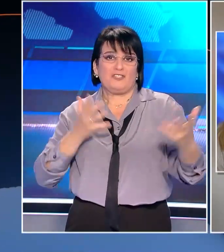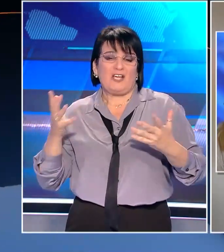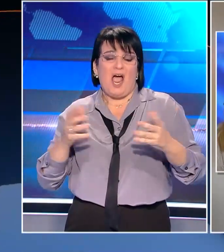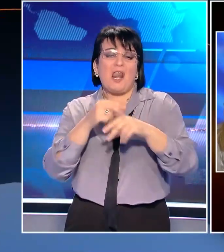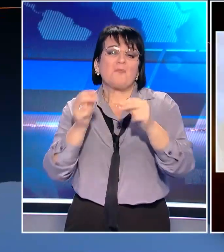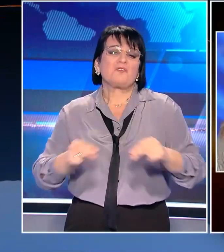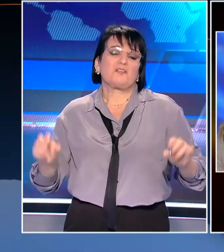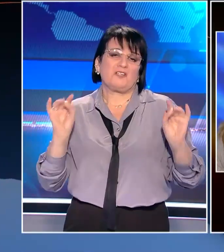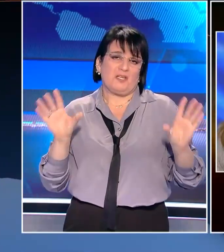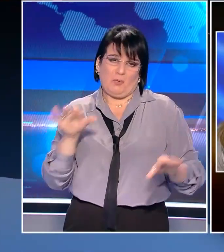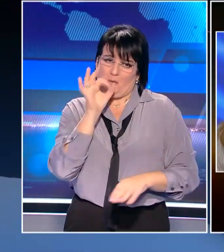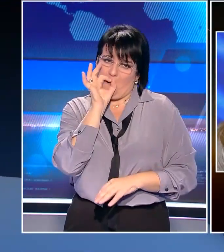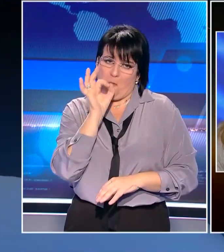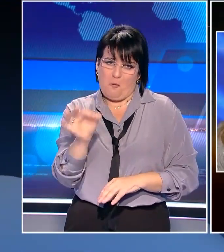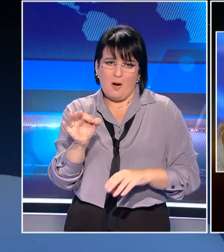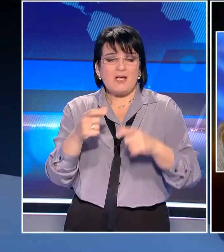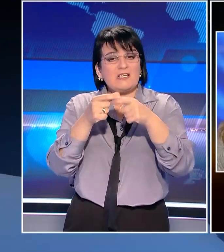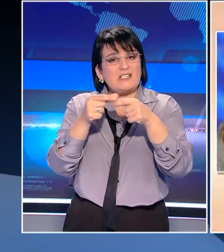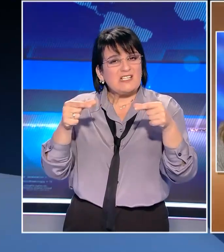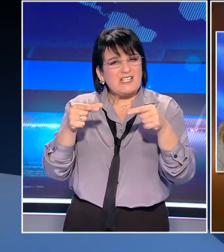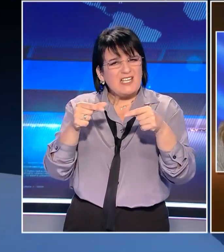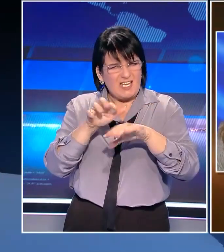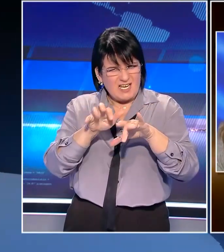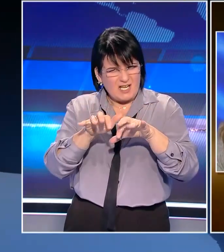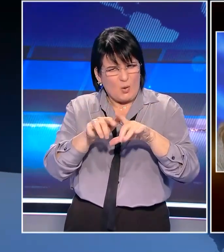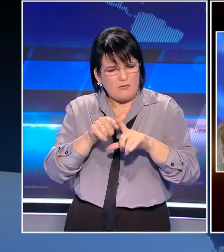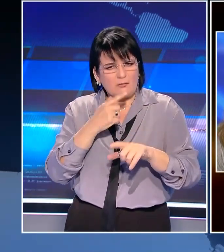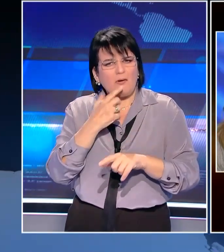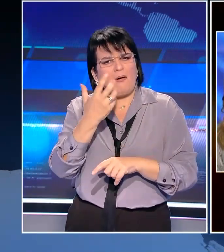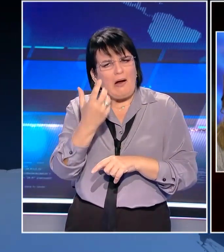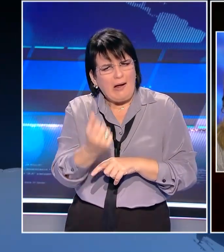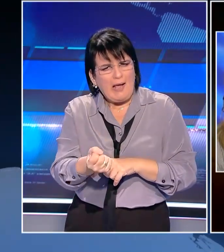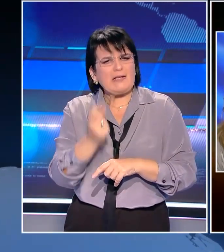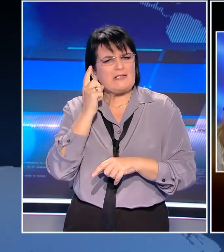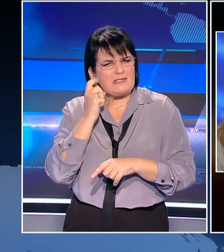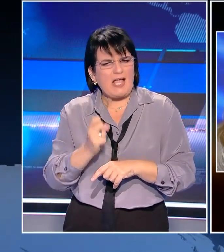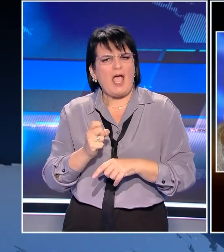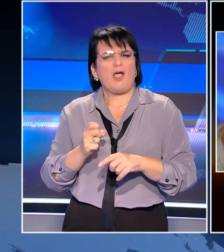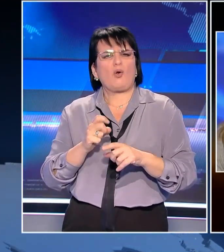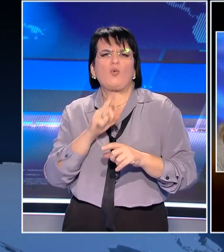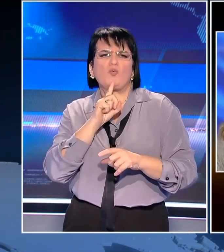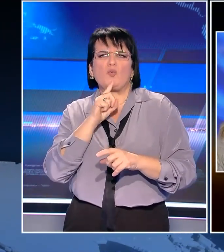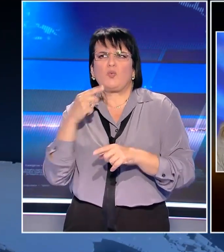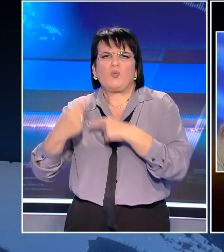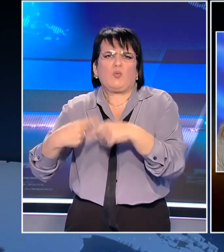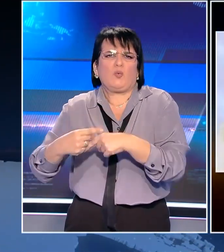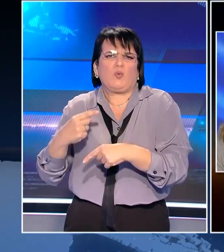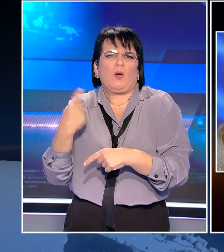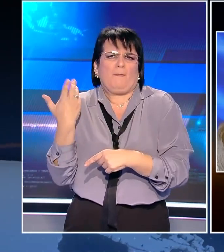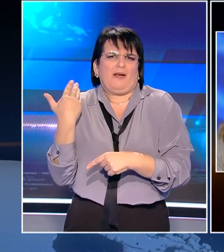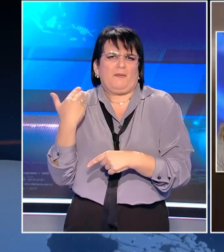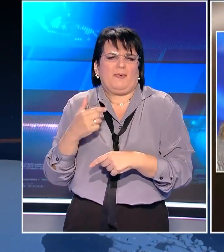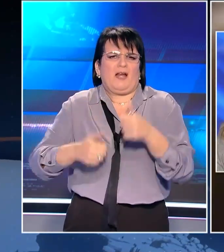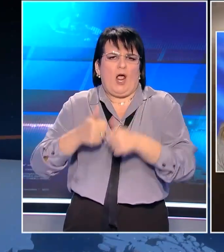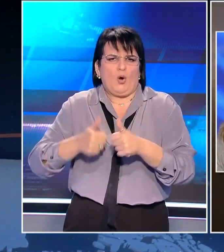φέρνουν το αποτέλεσμα. Το ηλεκτρονικό εισιτήριο υπάρχει. Ηλεκτρονικό εισιτήριο, από όσο γνωρίζω, πηγαίνουν στους αγώνες. Μέχρι